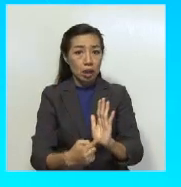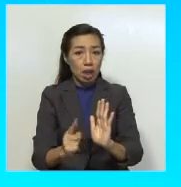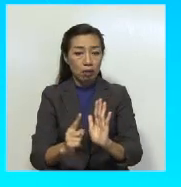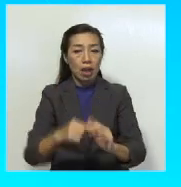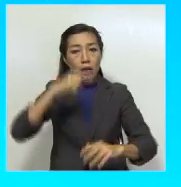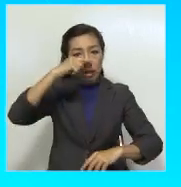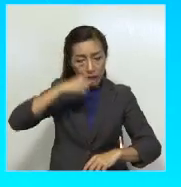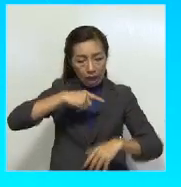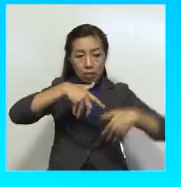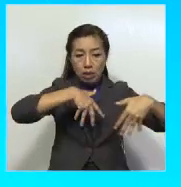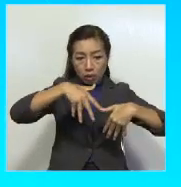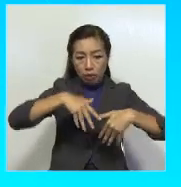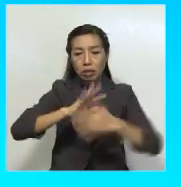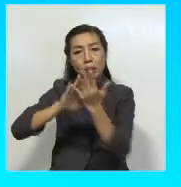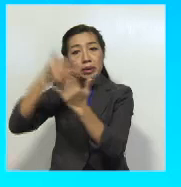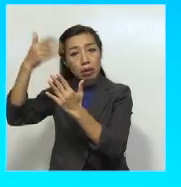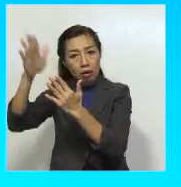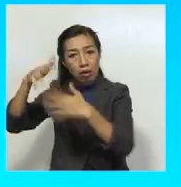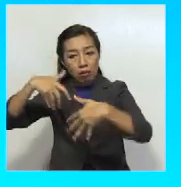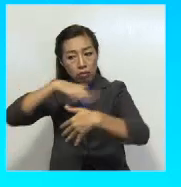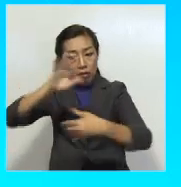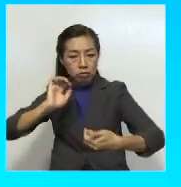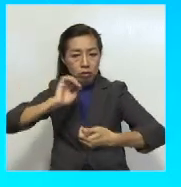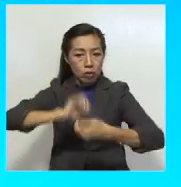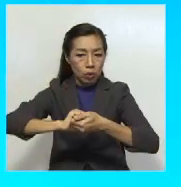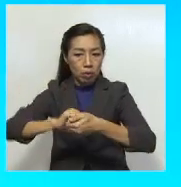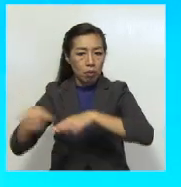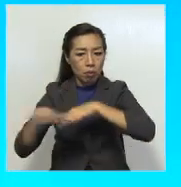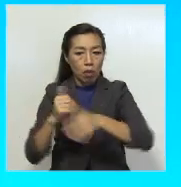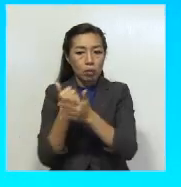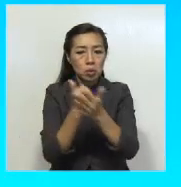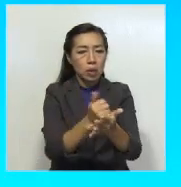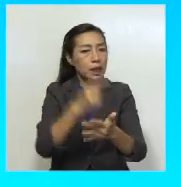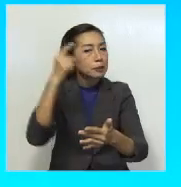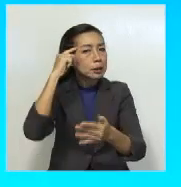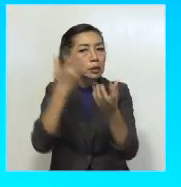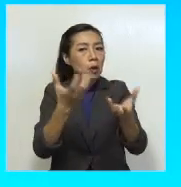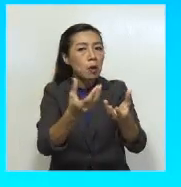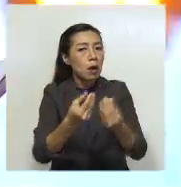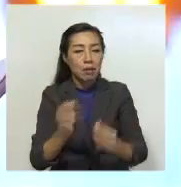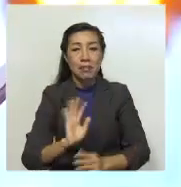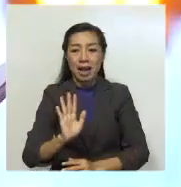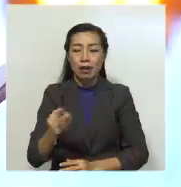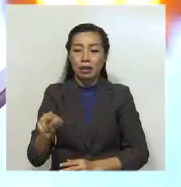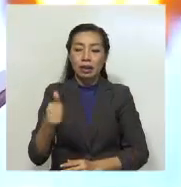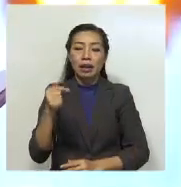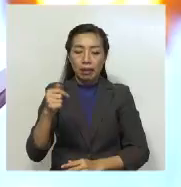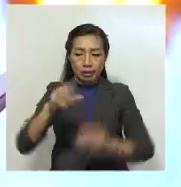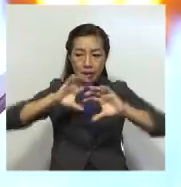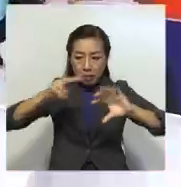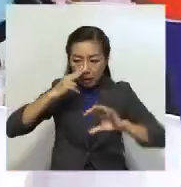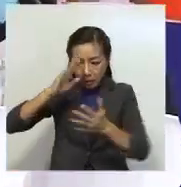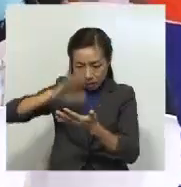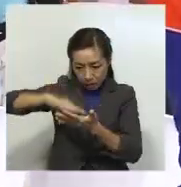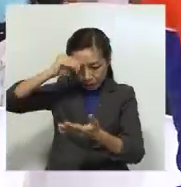ทยและชาวต่างชาตินะครับที่พร้อมใจการช่วยเหลือโดยไม่หวังผลตอบแทนซึ่งทางรัฐบาลนะครับจะนำเหตุการณ์นี้เป็นก